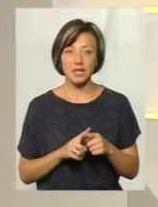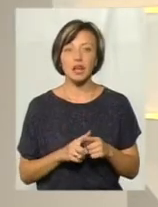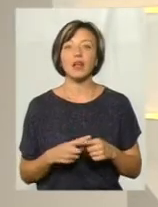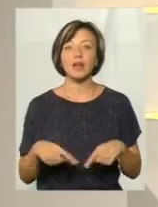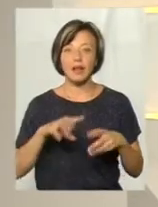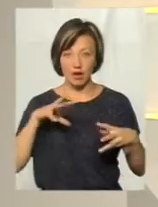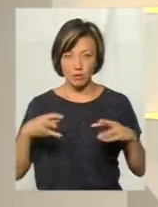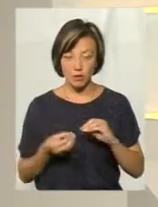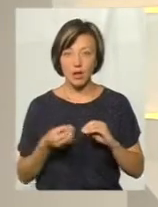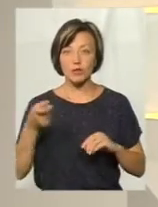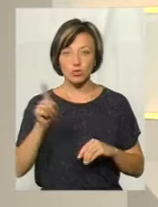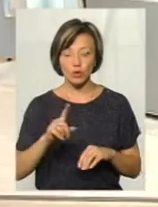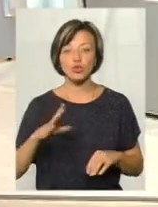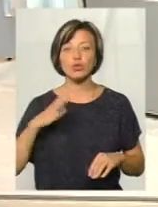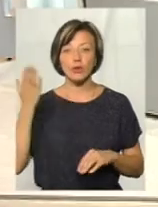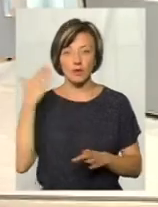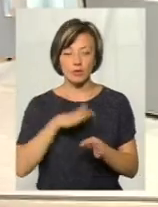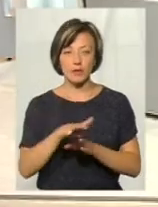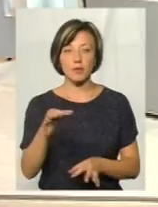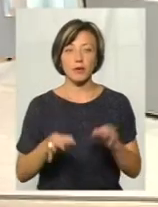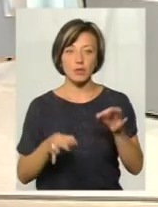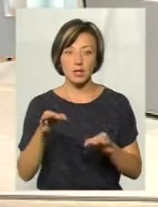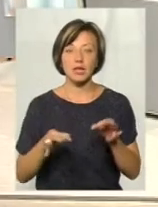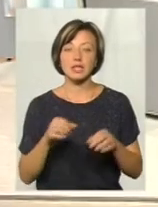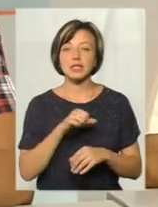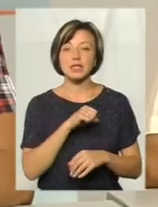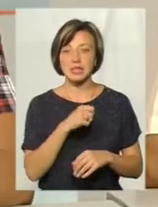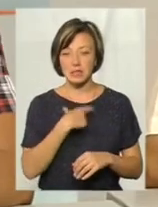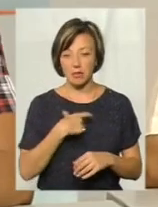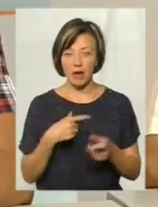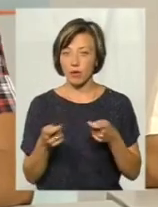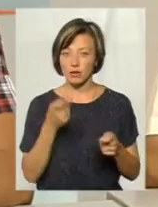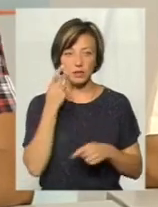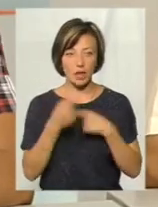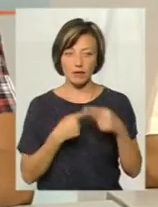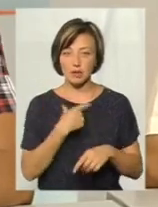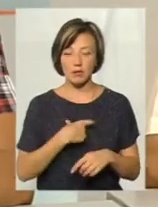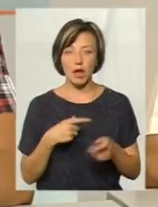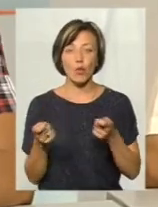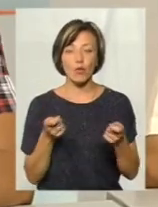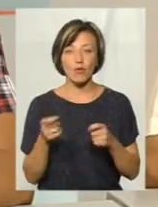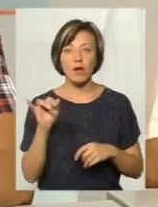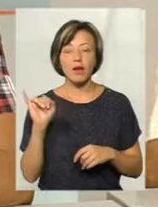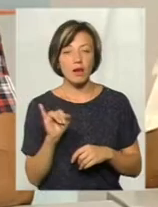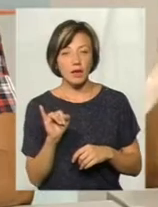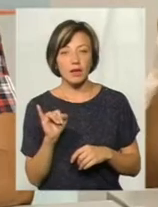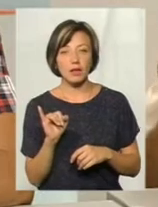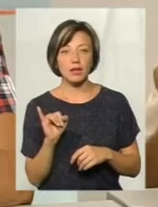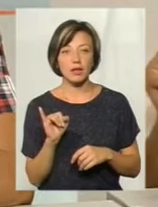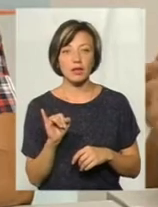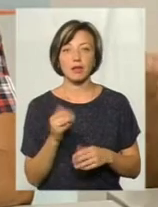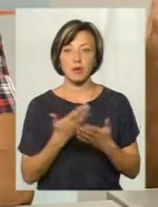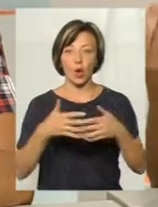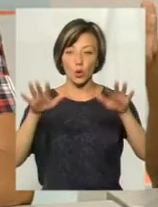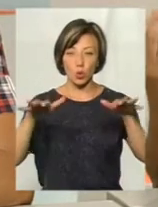якраз наслідки того, що відбувалося в 80-х? Природа себе регулювала. Вона завжди себе регулювала, так? І вона пройдуть